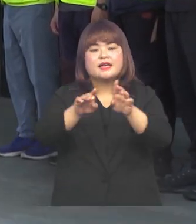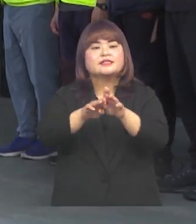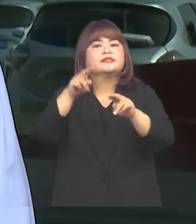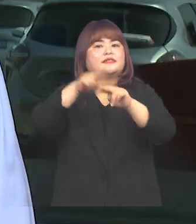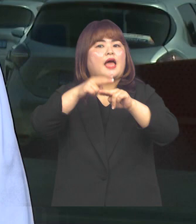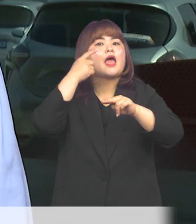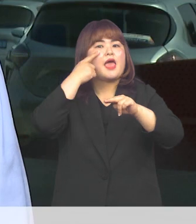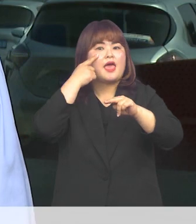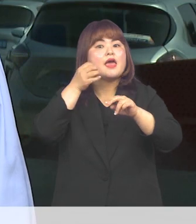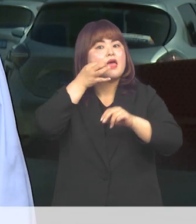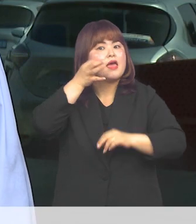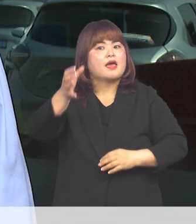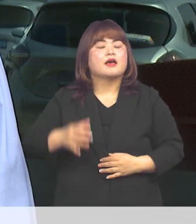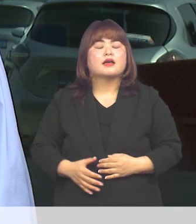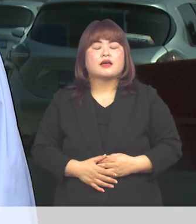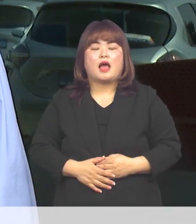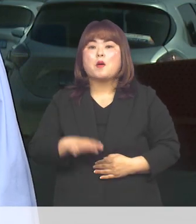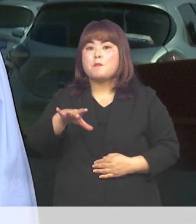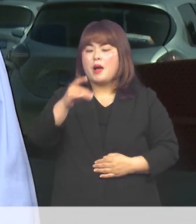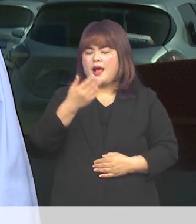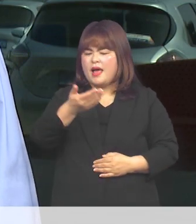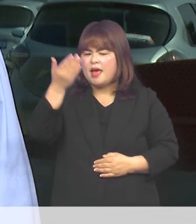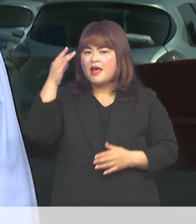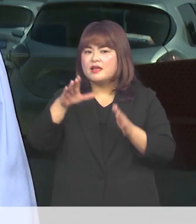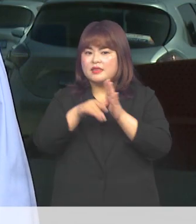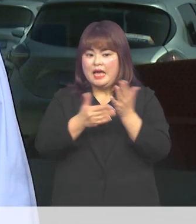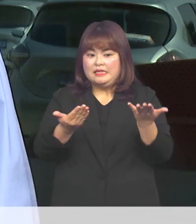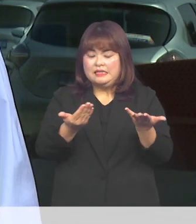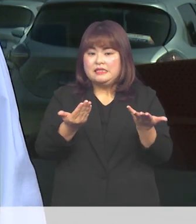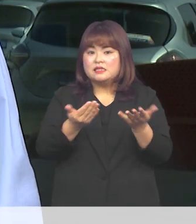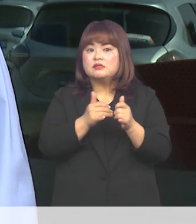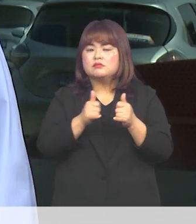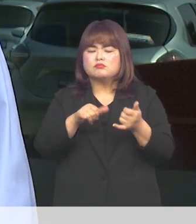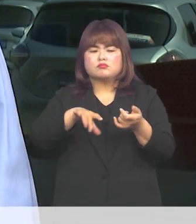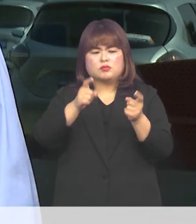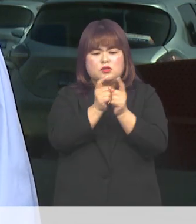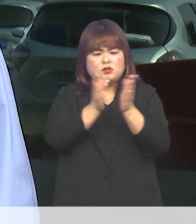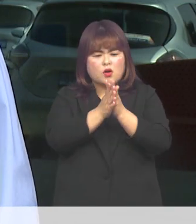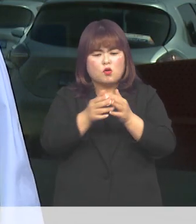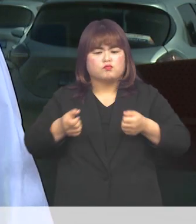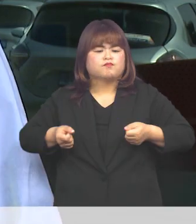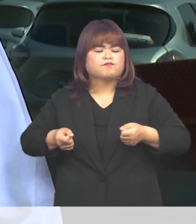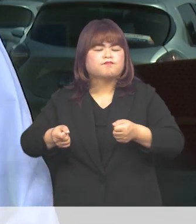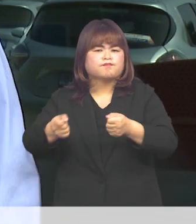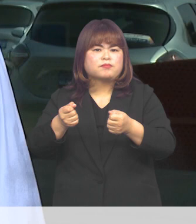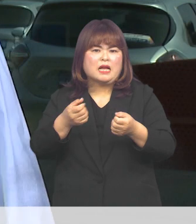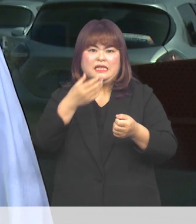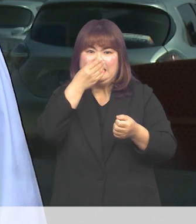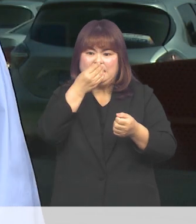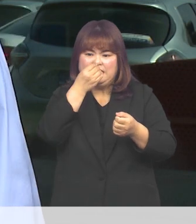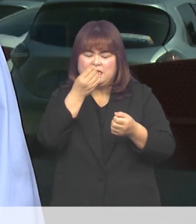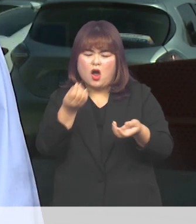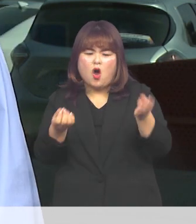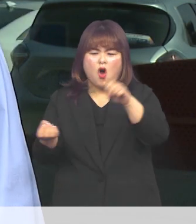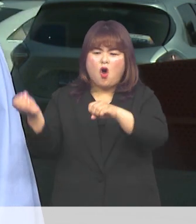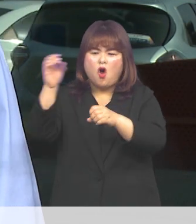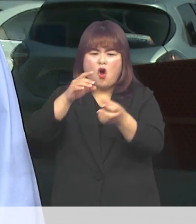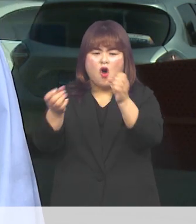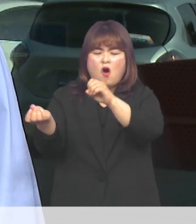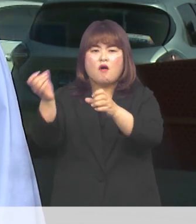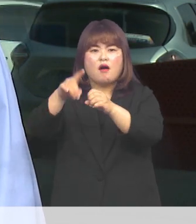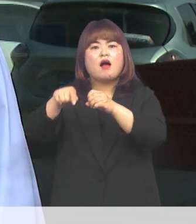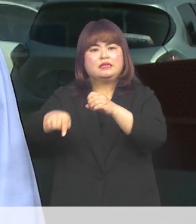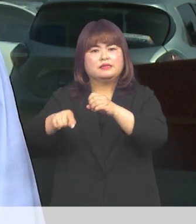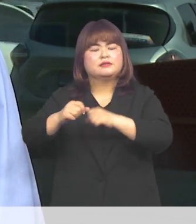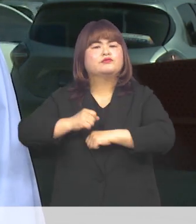개최했습니다. 과거에는 우리 미화원들께서 직접 쓰레기 봉투 이렇게